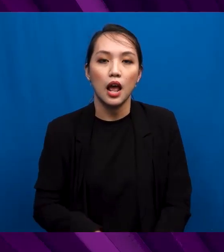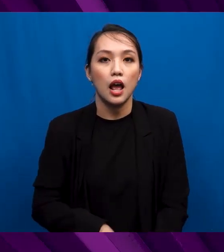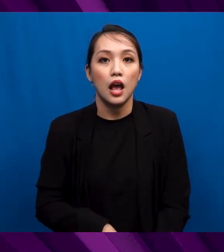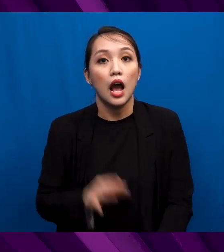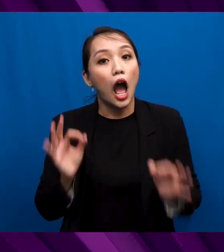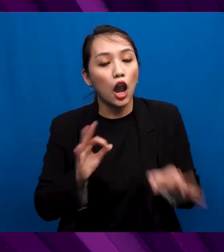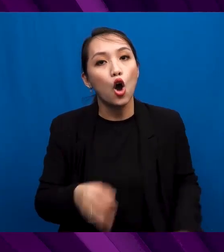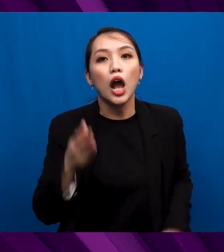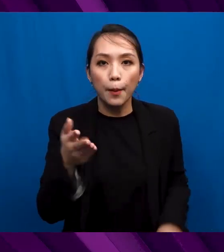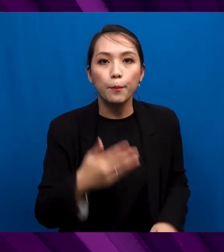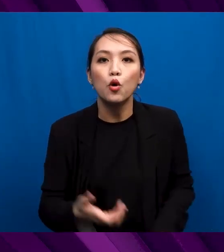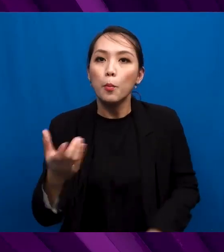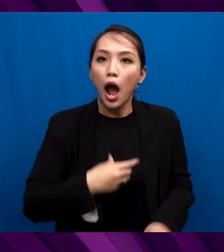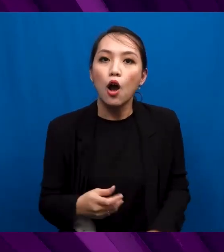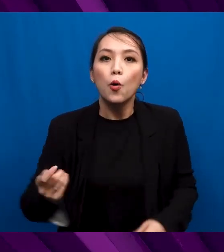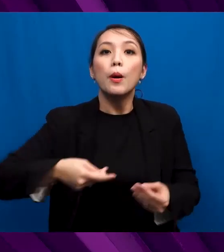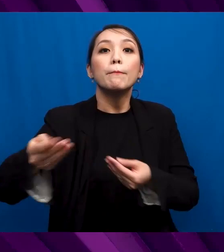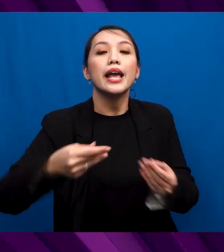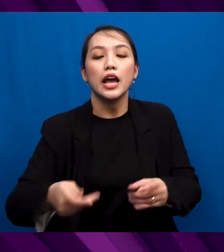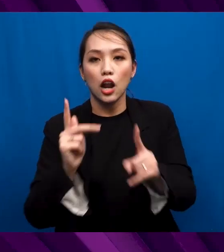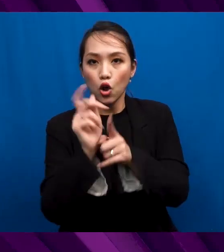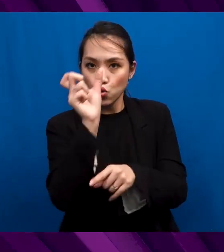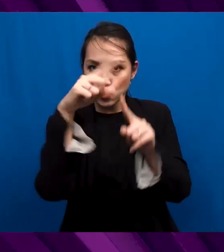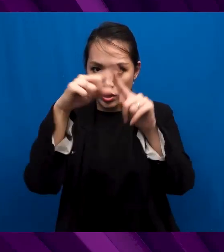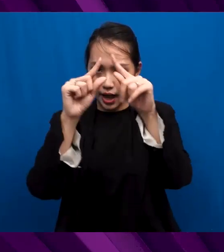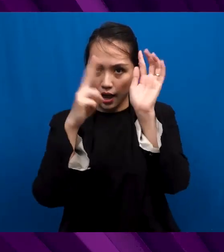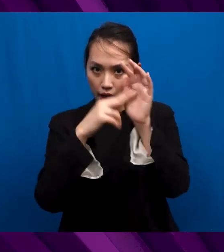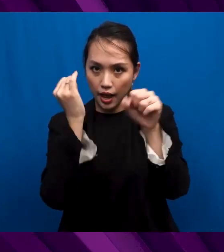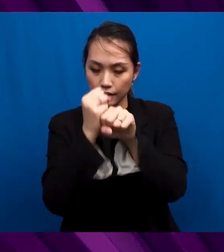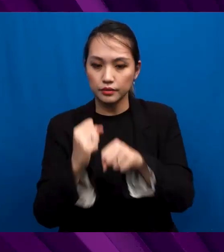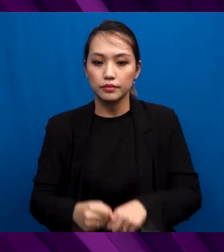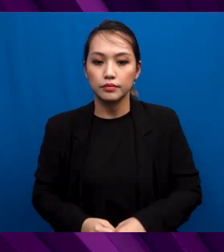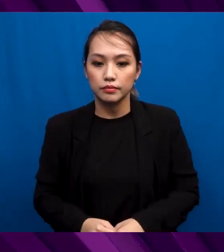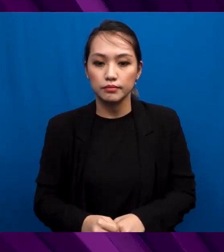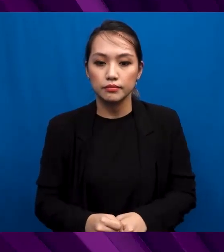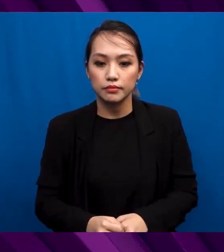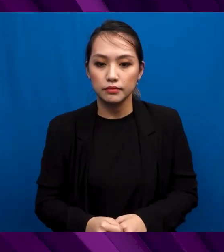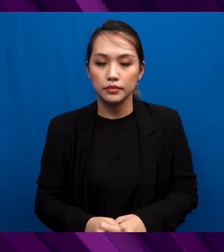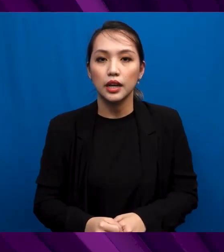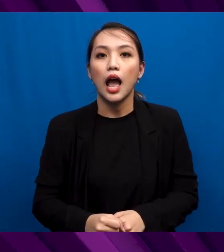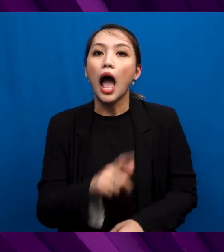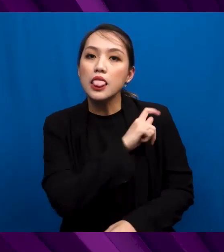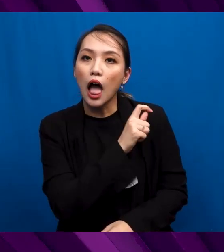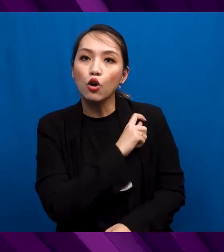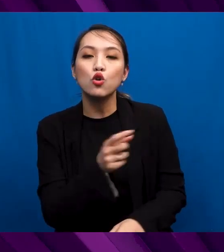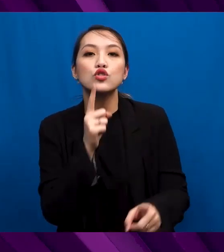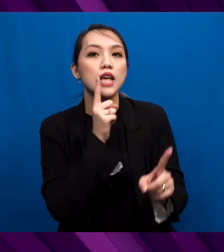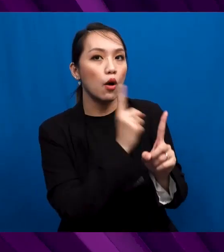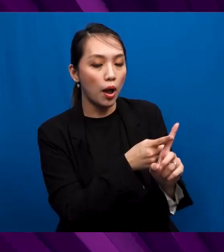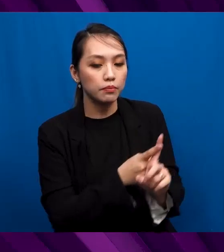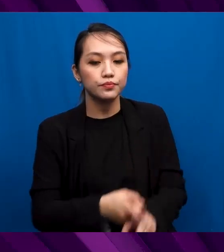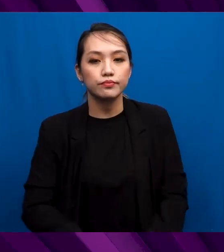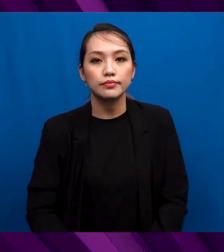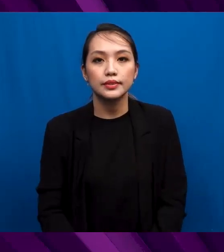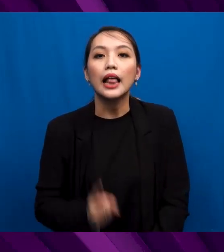lari. Jikalau memang ada orang kepada siapa Anda bertanggung jawab untuk membayar, Tuhan